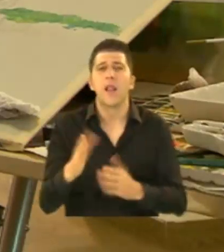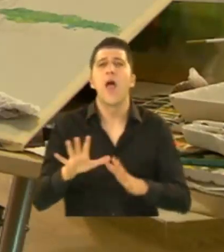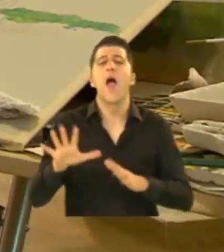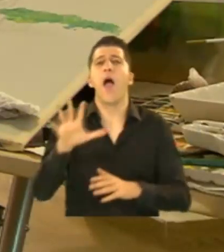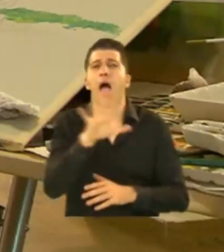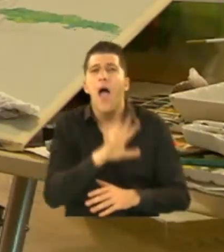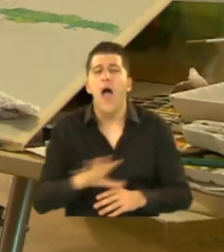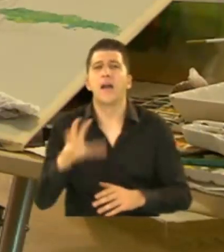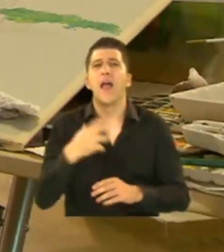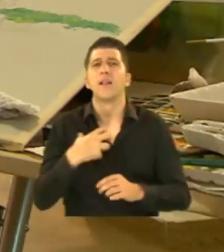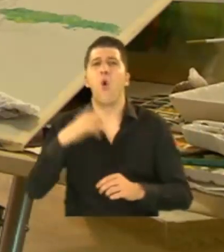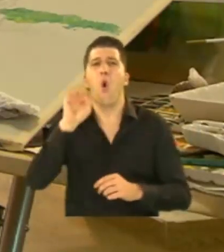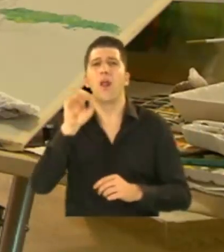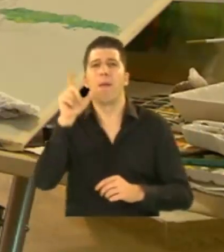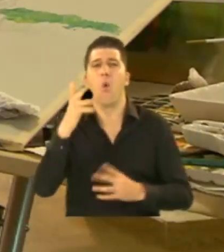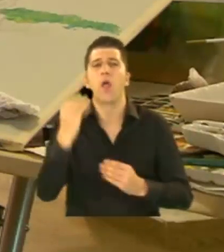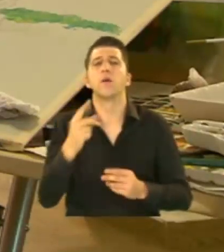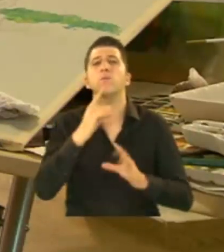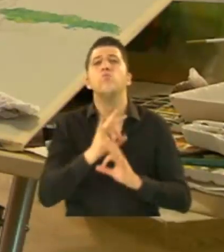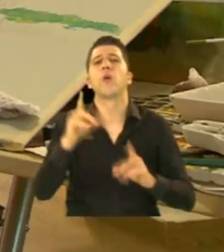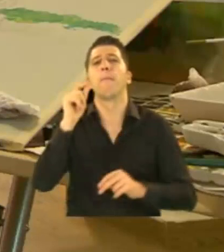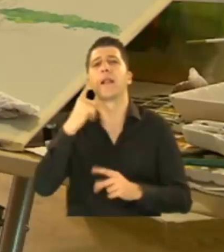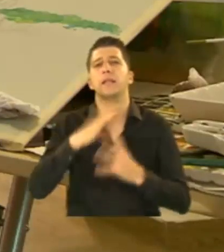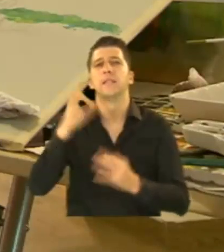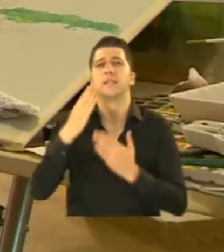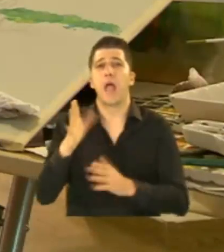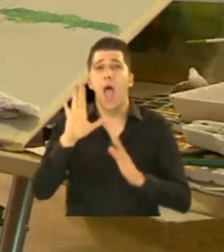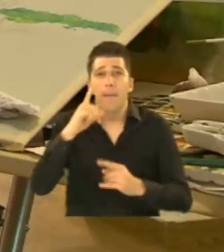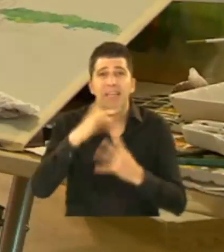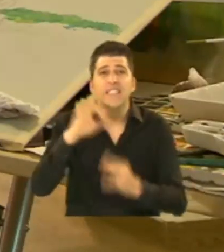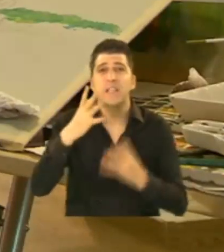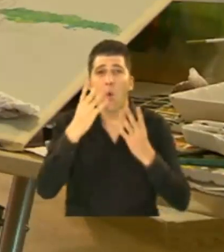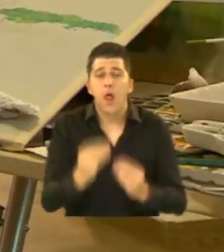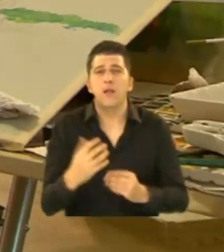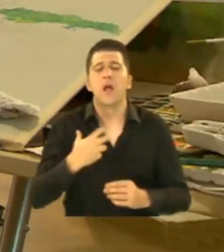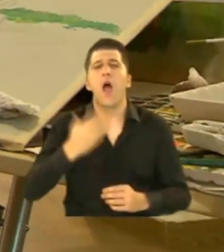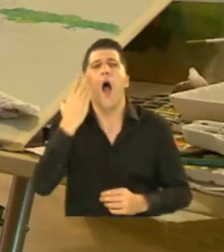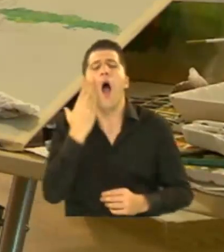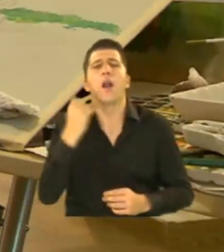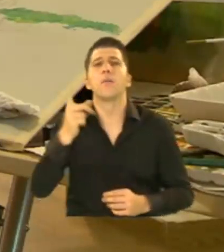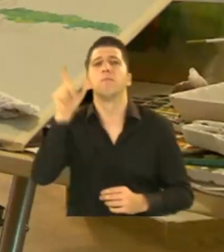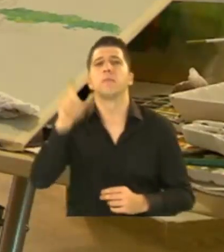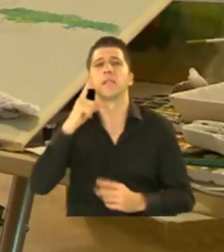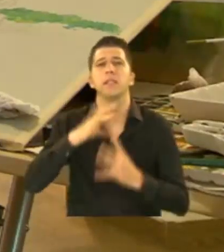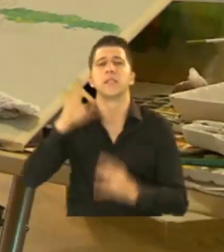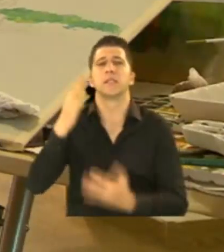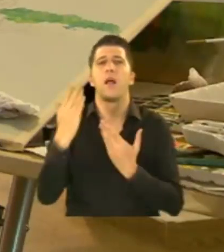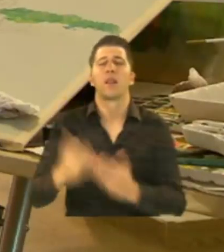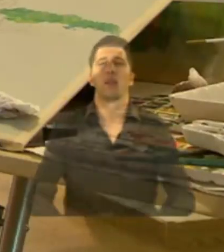hem öğretmen olarak mükemmel bir insan hem de insan olarak hayran olduğum bir